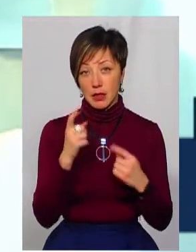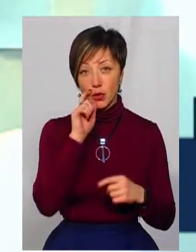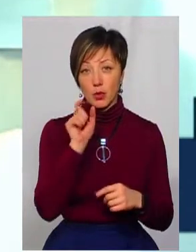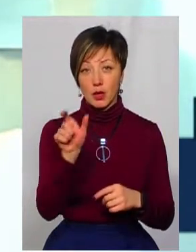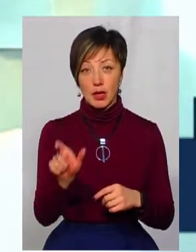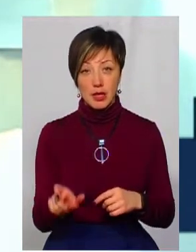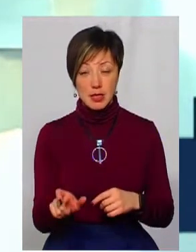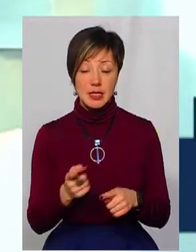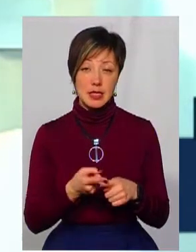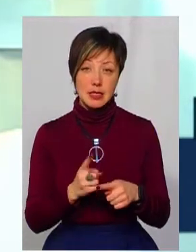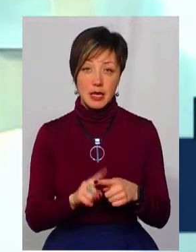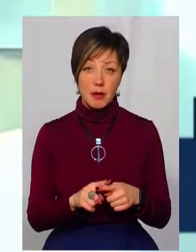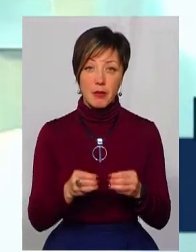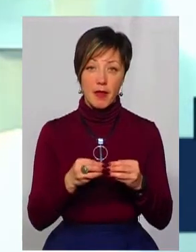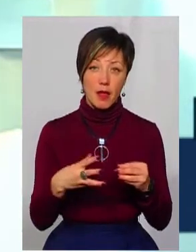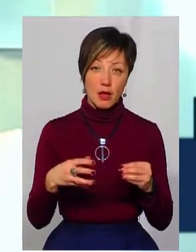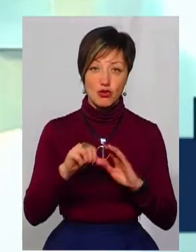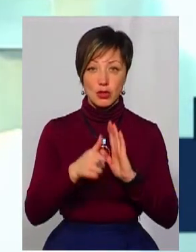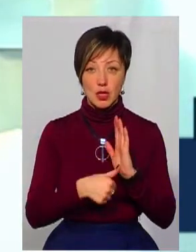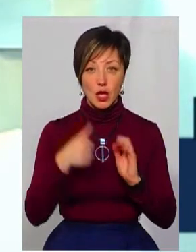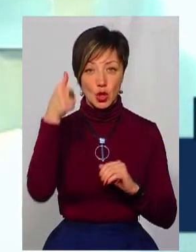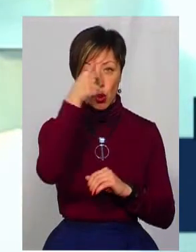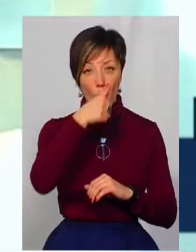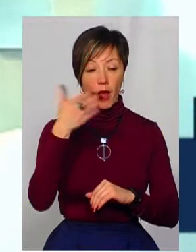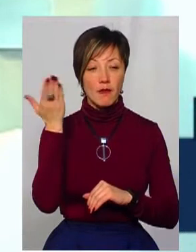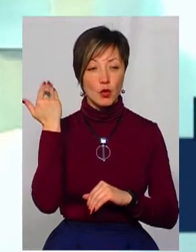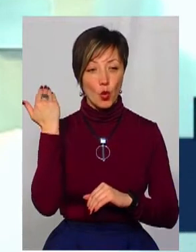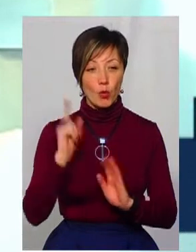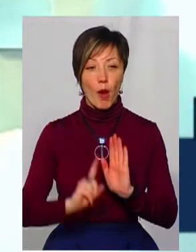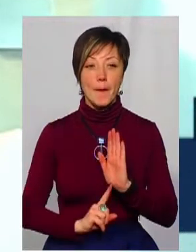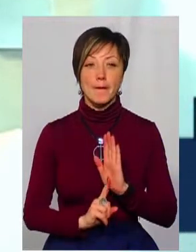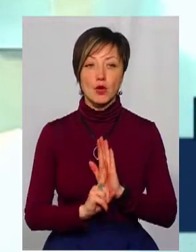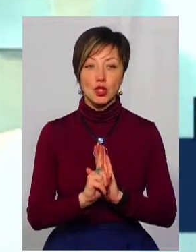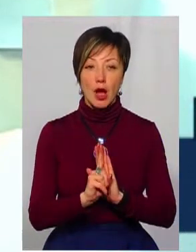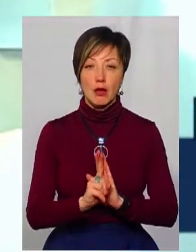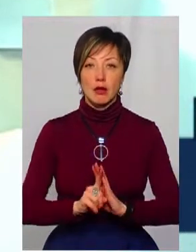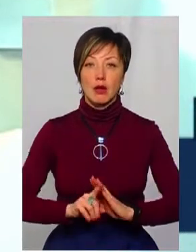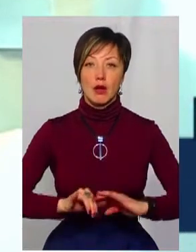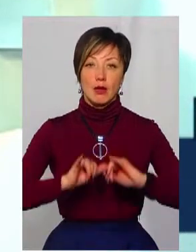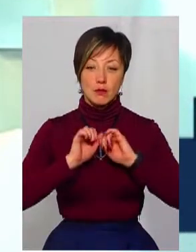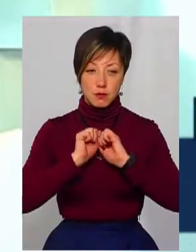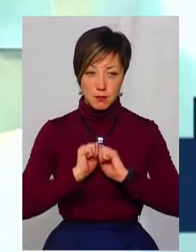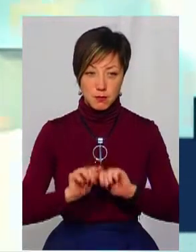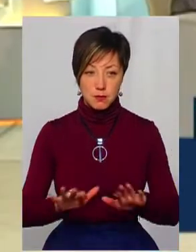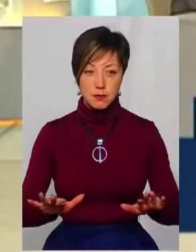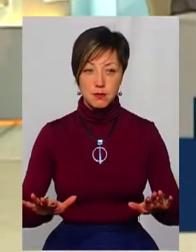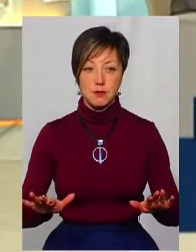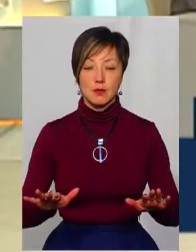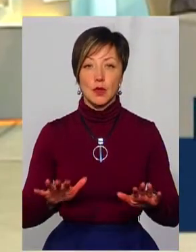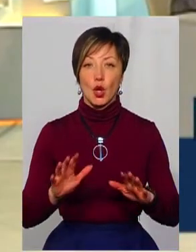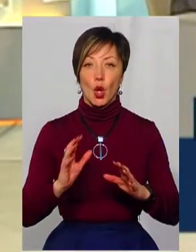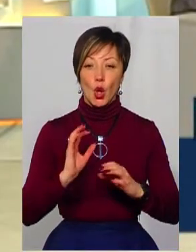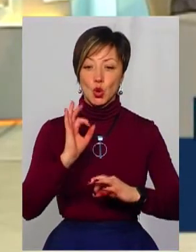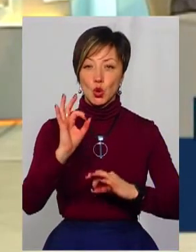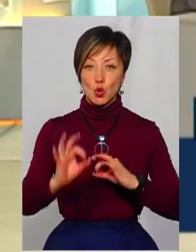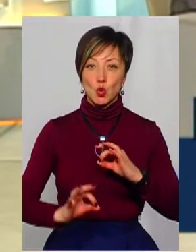України. Це десь років 15-16 тому почався так би, виход в маси супутникового телебачення,